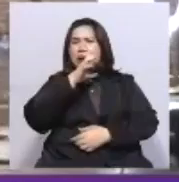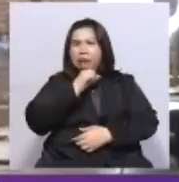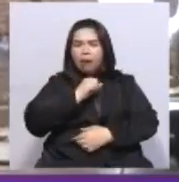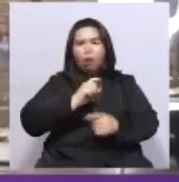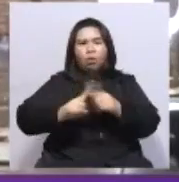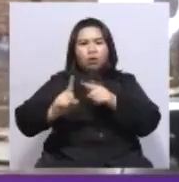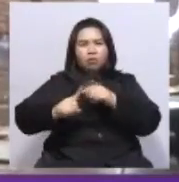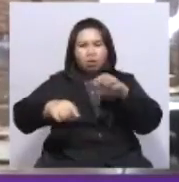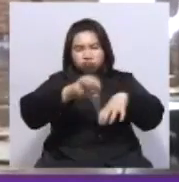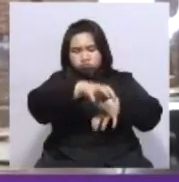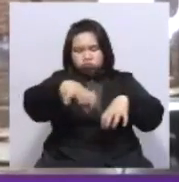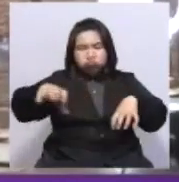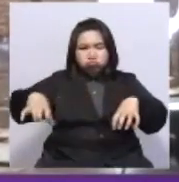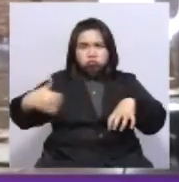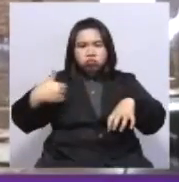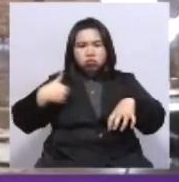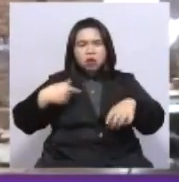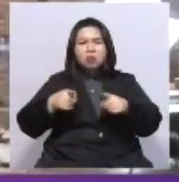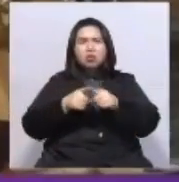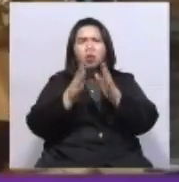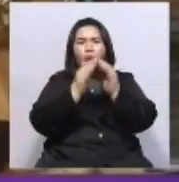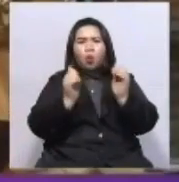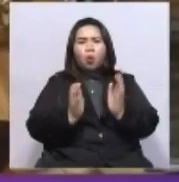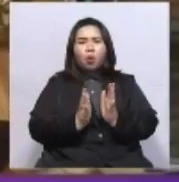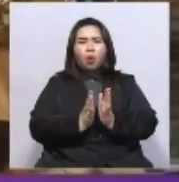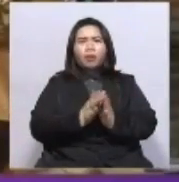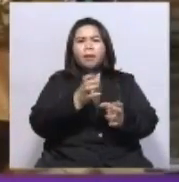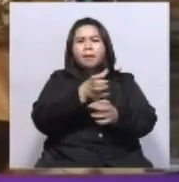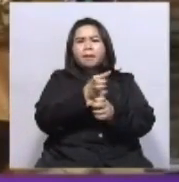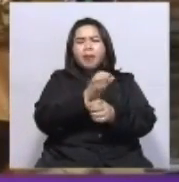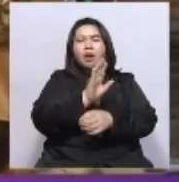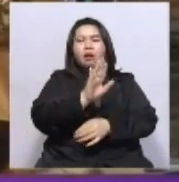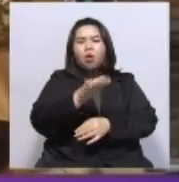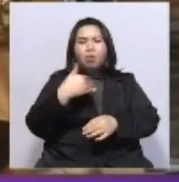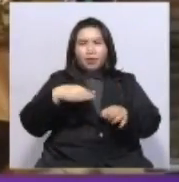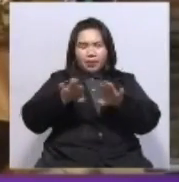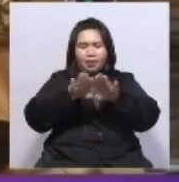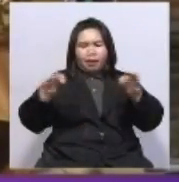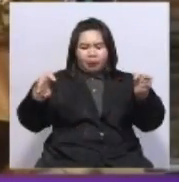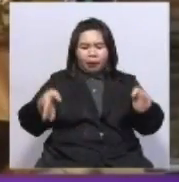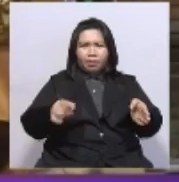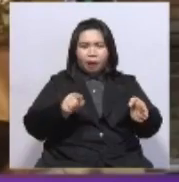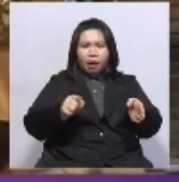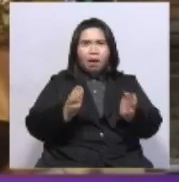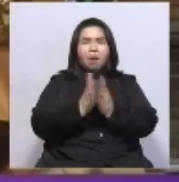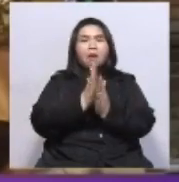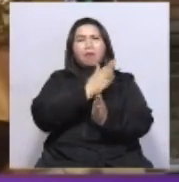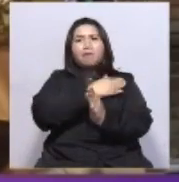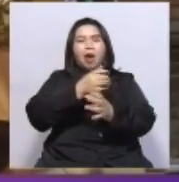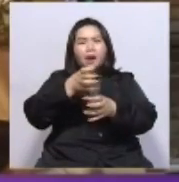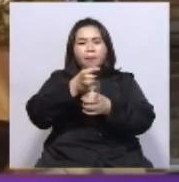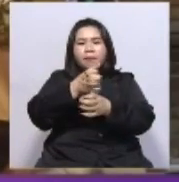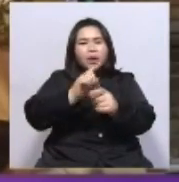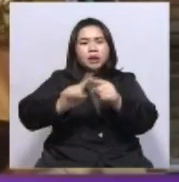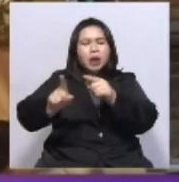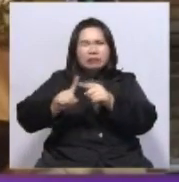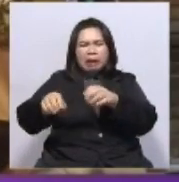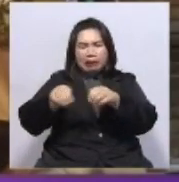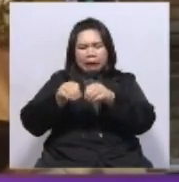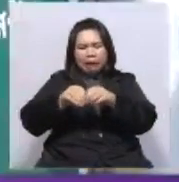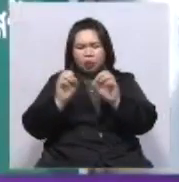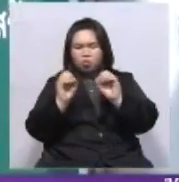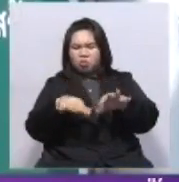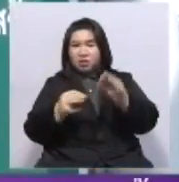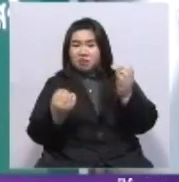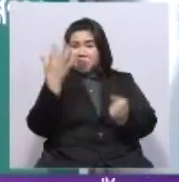ของศาสนสถานอาทิวิหารหลวงพ่อขาวซึ่งเหลือเพียงฐานผนังบางส่วนและองค์พระพุทธรูปและก็เกือบถูกทิ้งร้างก